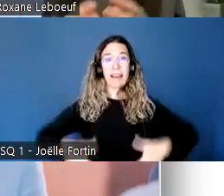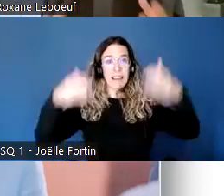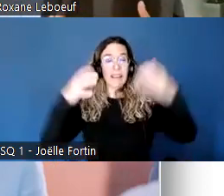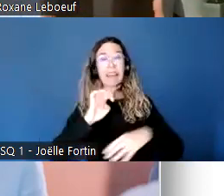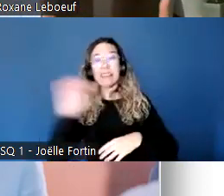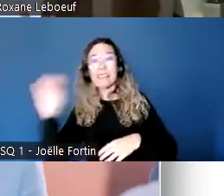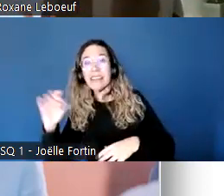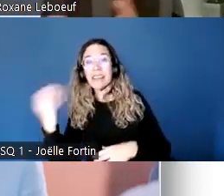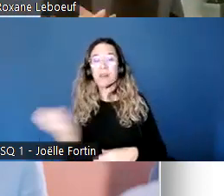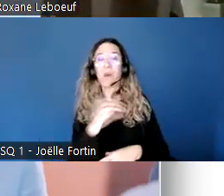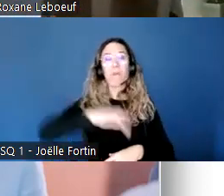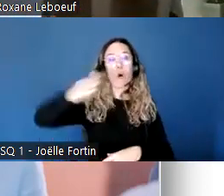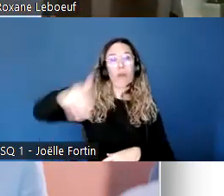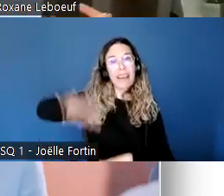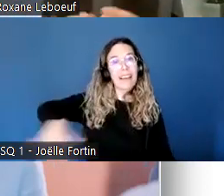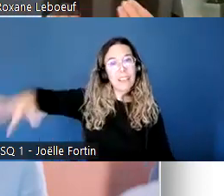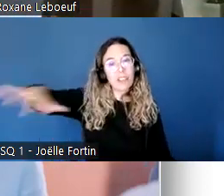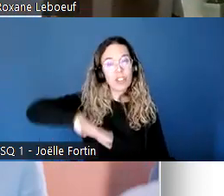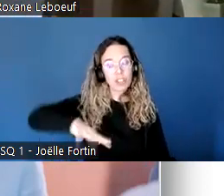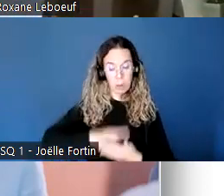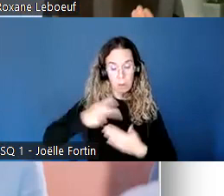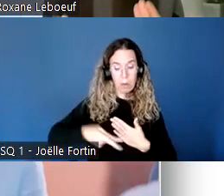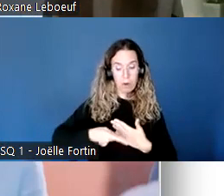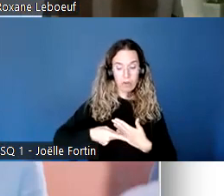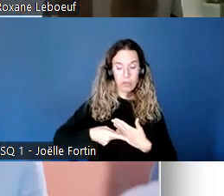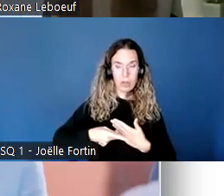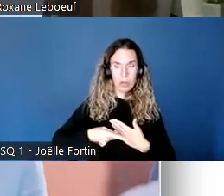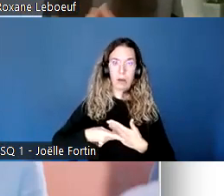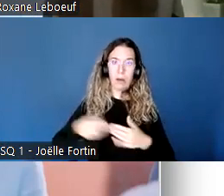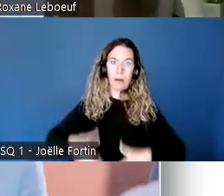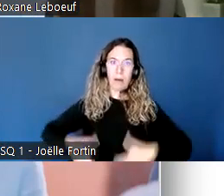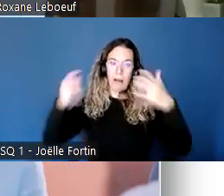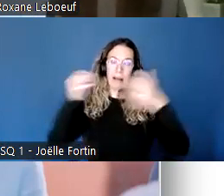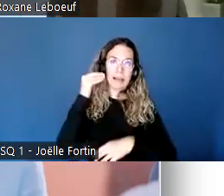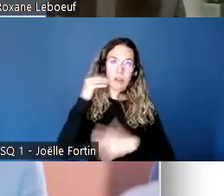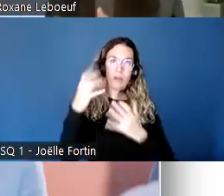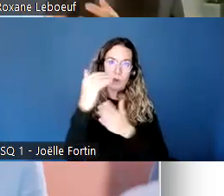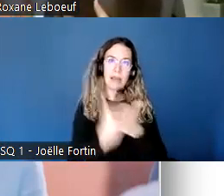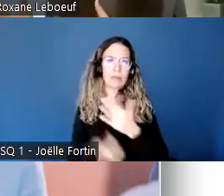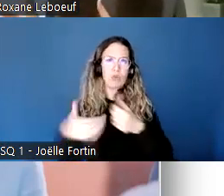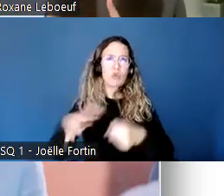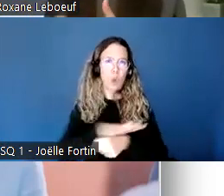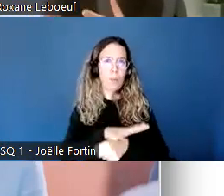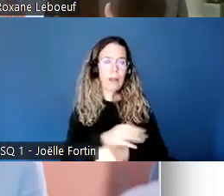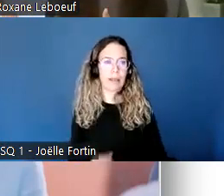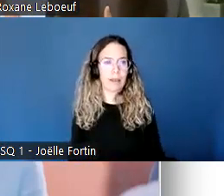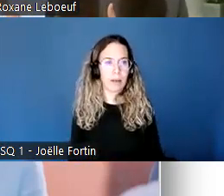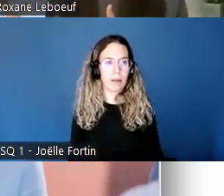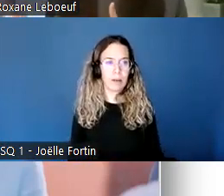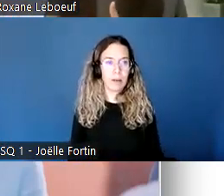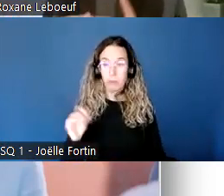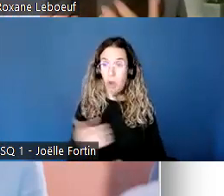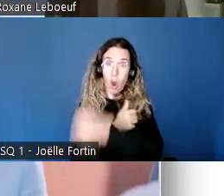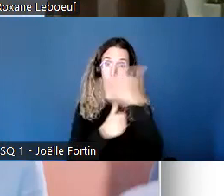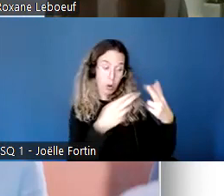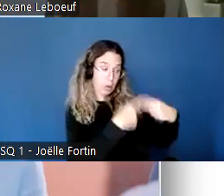Montérégie, on voulait que, dans le cadre du projet, là, ces résidences-là puissent avoir là, des listes un peu plus complètes. Mais évidemment, les gens qui sont dans d'autres